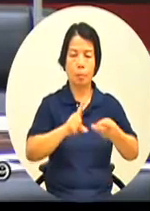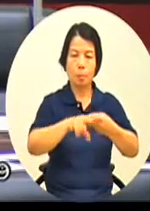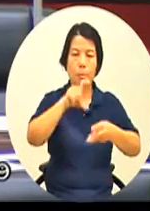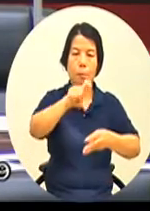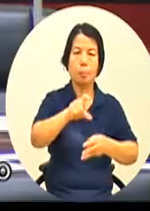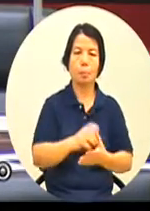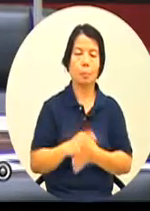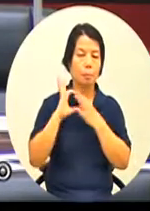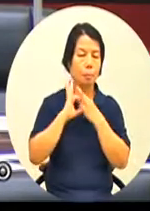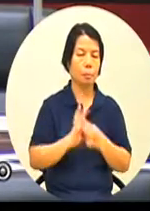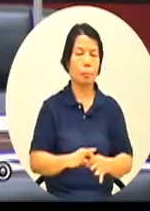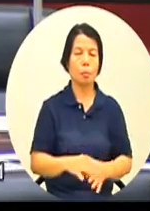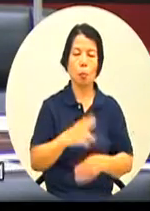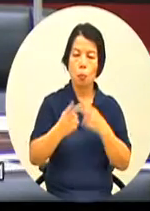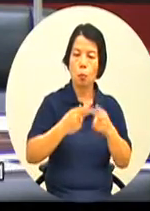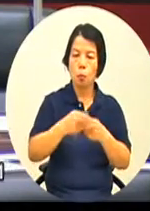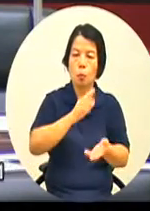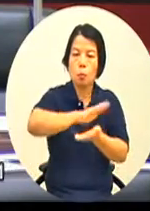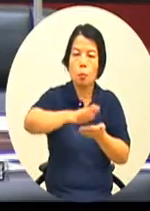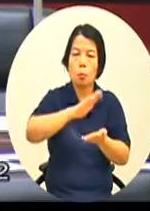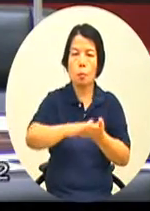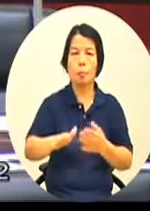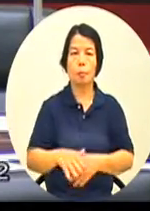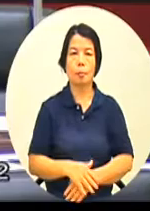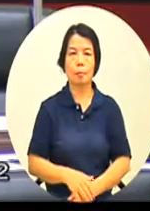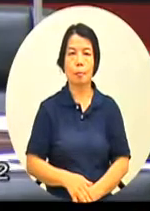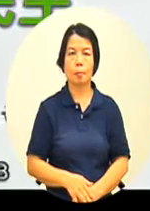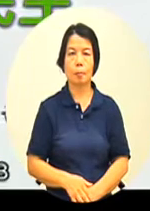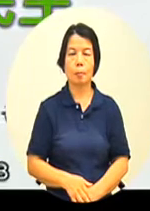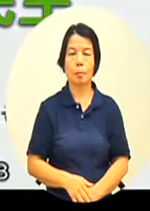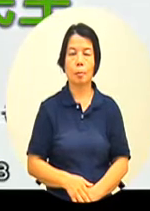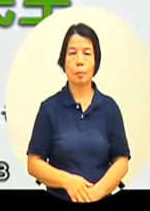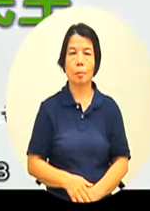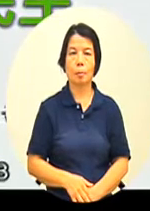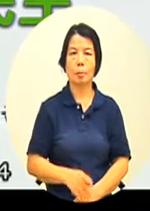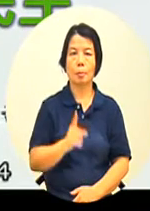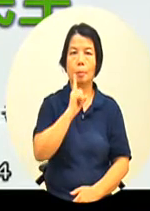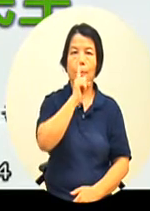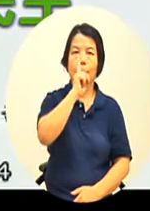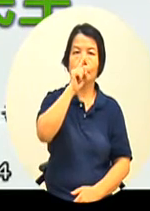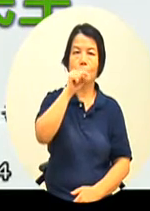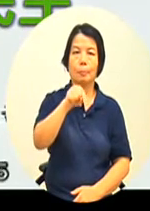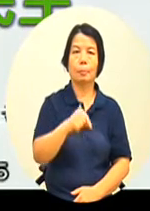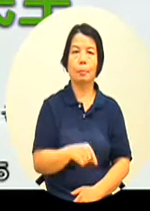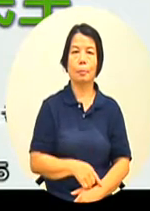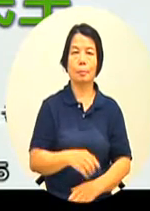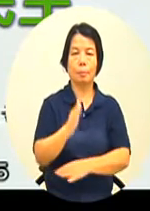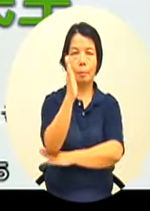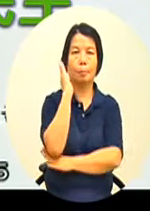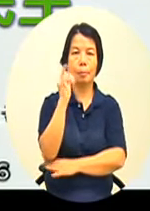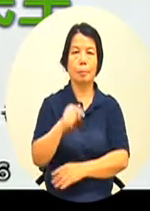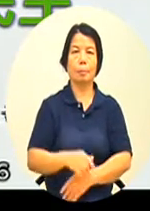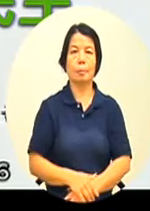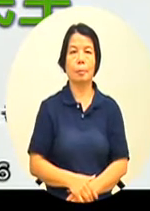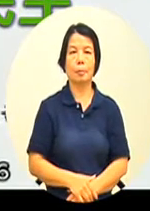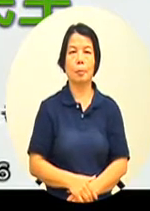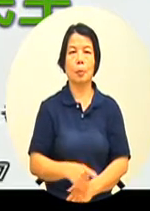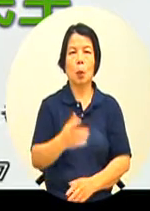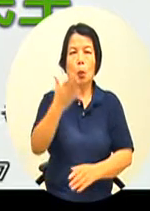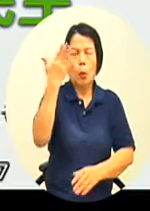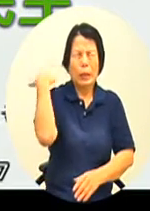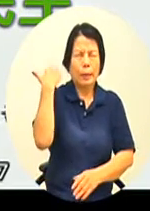续来讲，如何处理陈抗争议。那这个参考外国